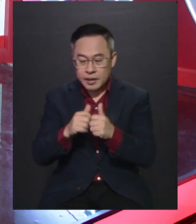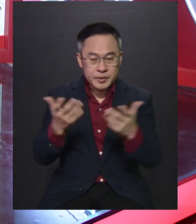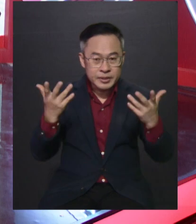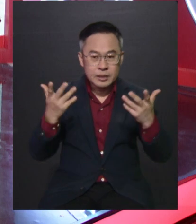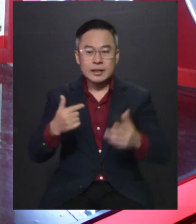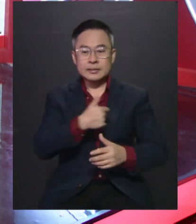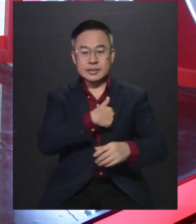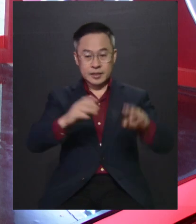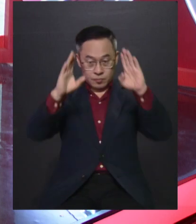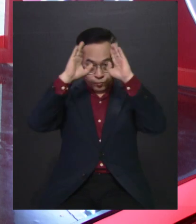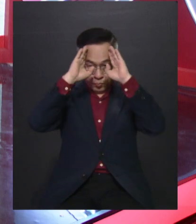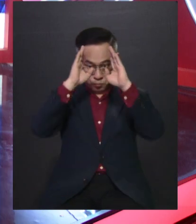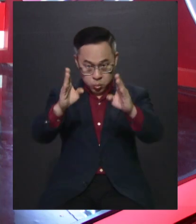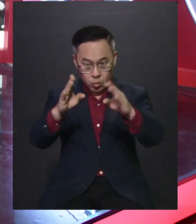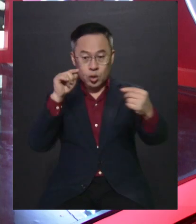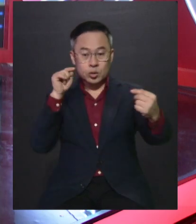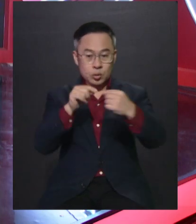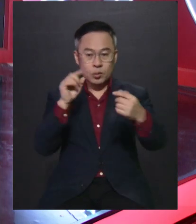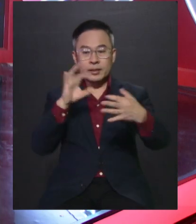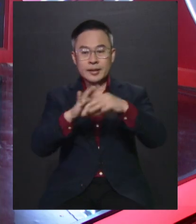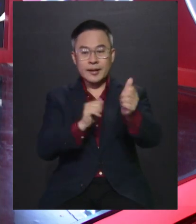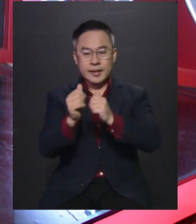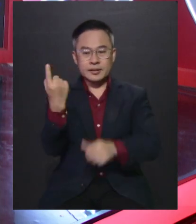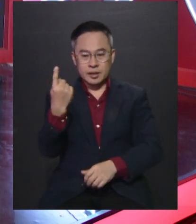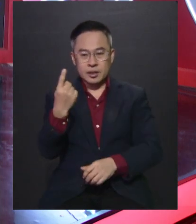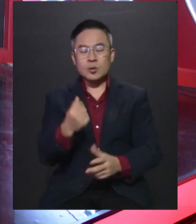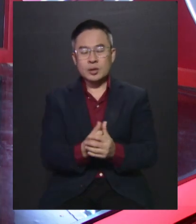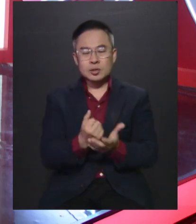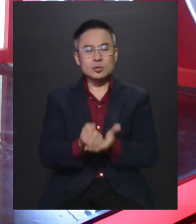กัสแค่การแข่งขันของ ในสนาม ฟอร์มของตัวเองอย่างเดียวก็น่